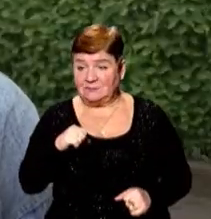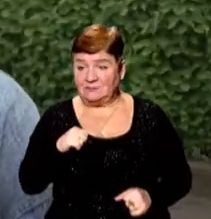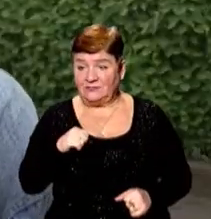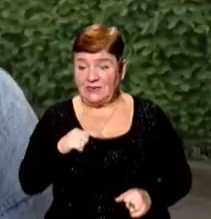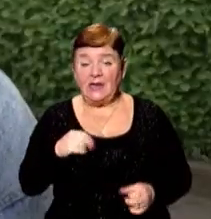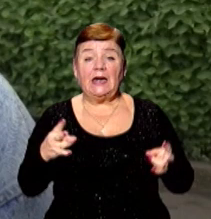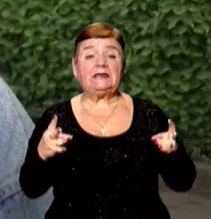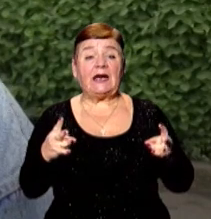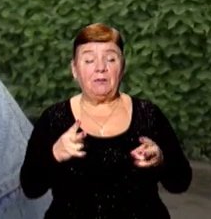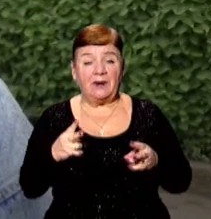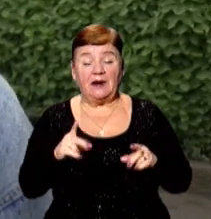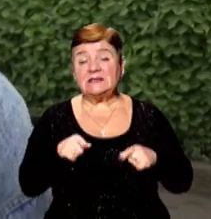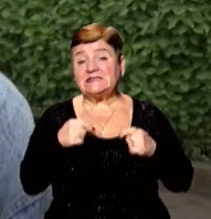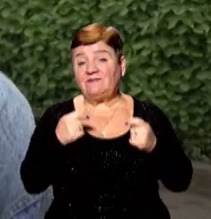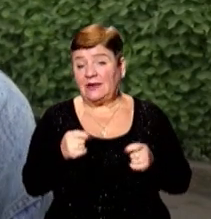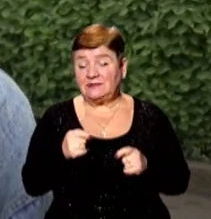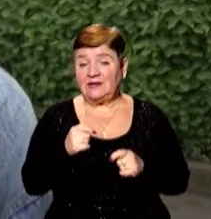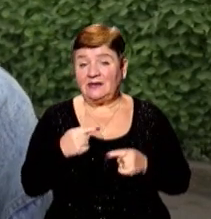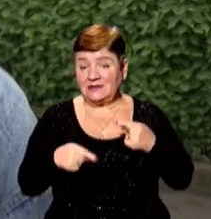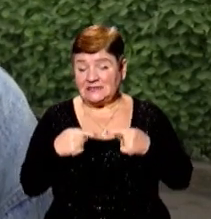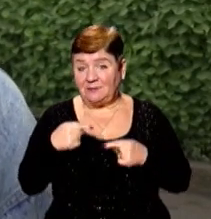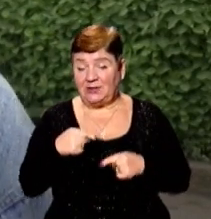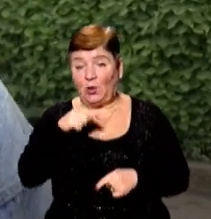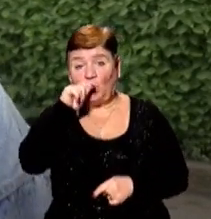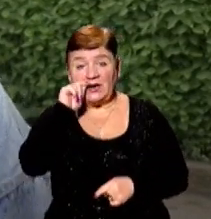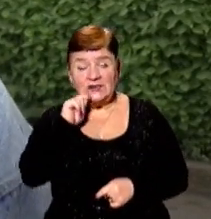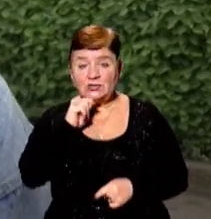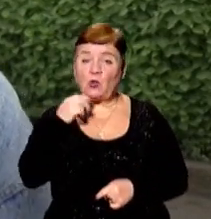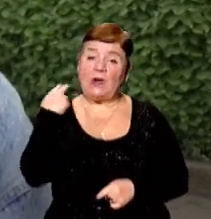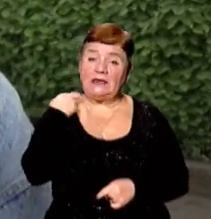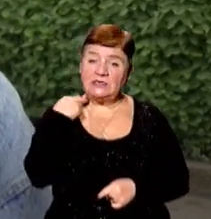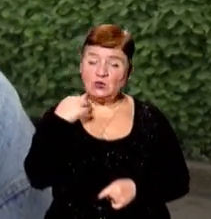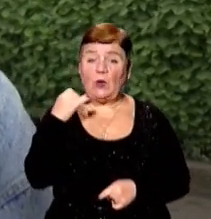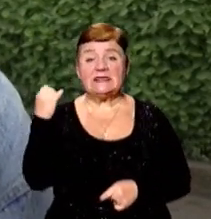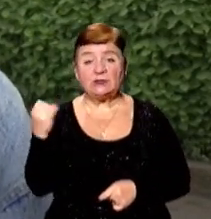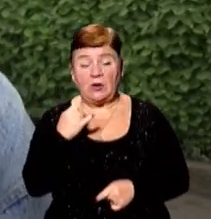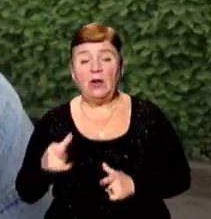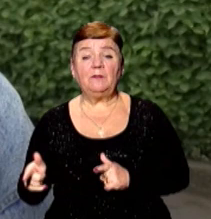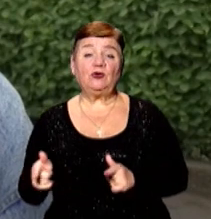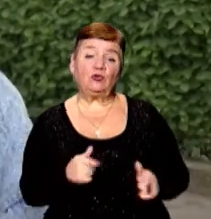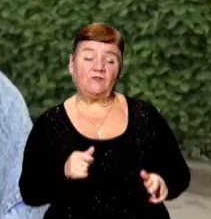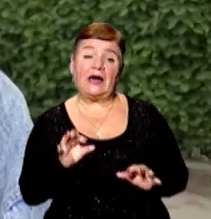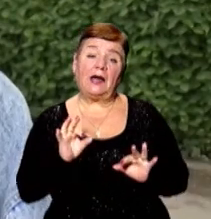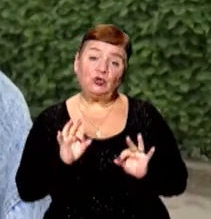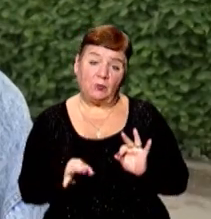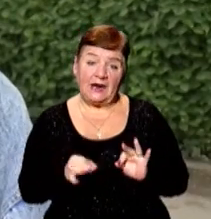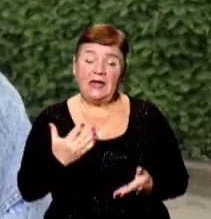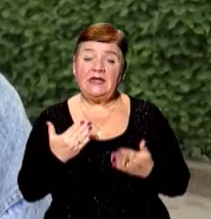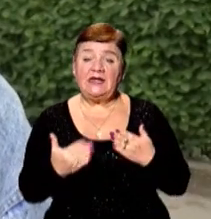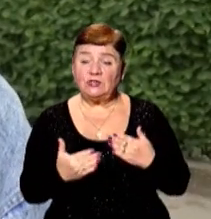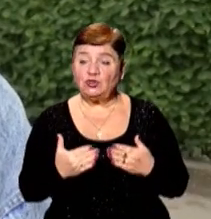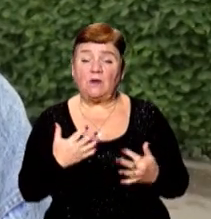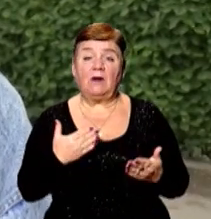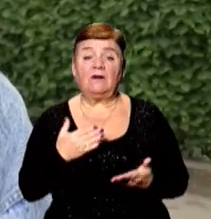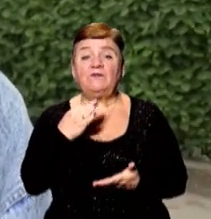Мені треба здавати українську мову, як всі, англійську і історію. Підготовка йде добре. Насправді, якщо бути до цього